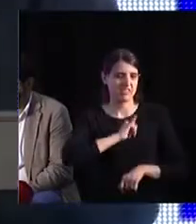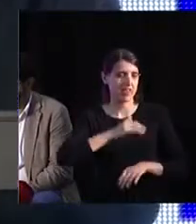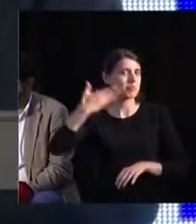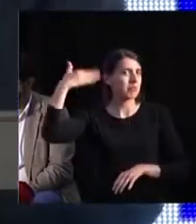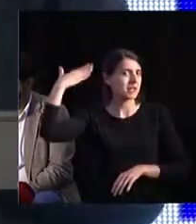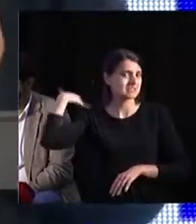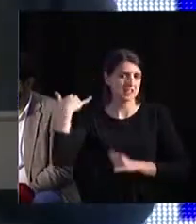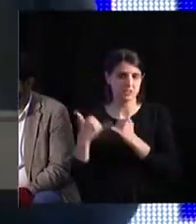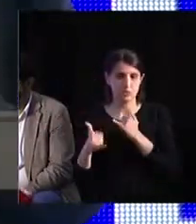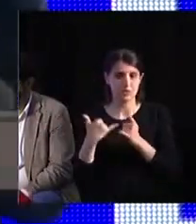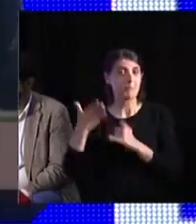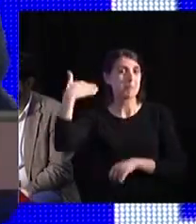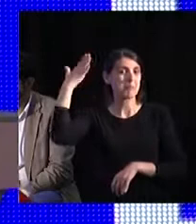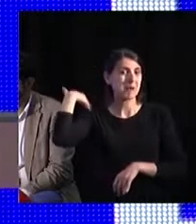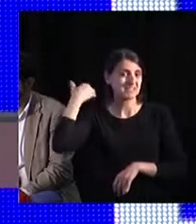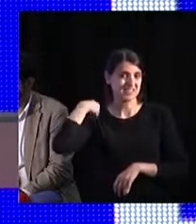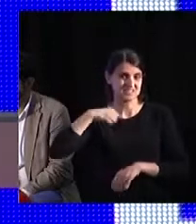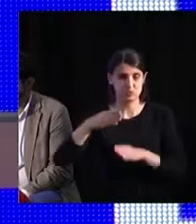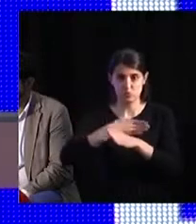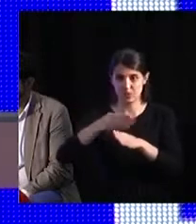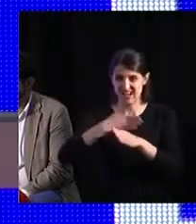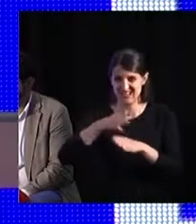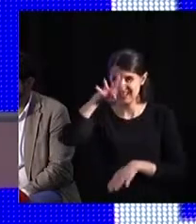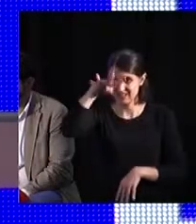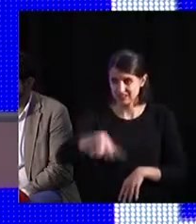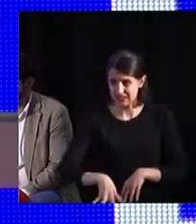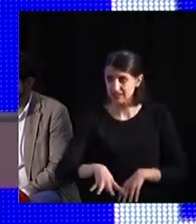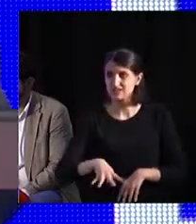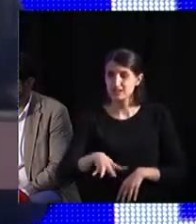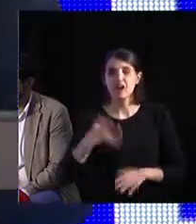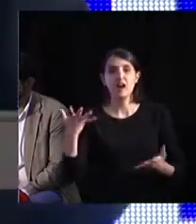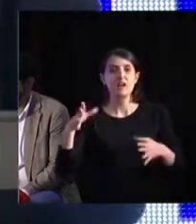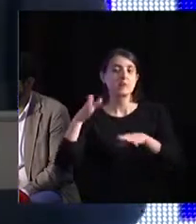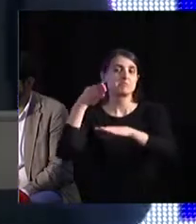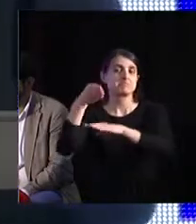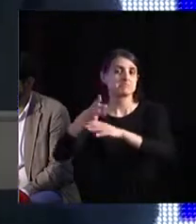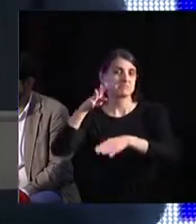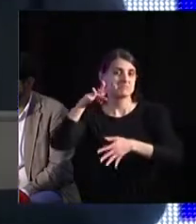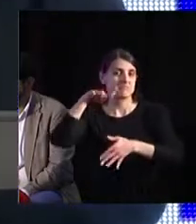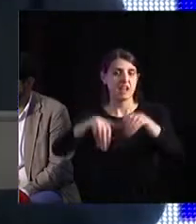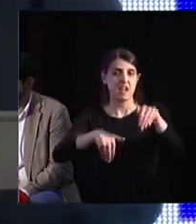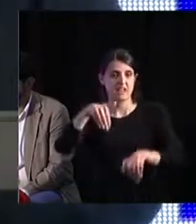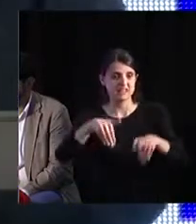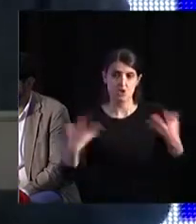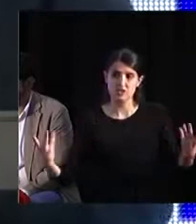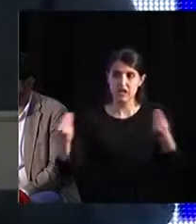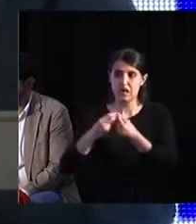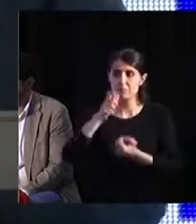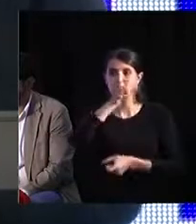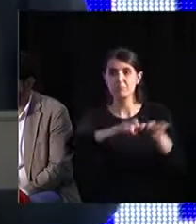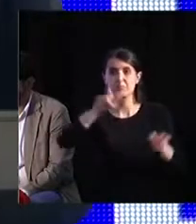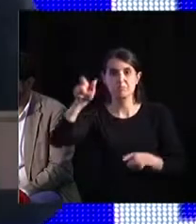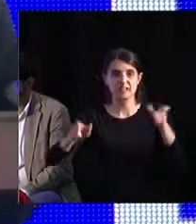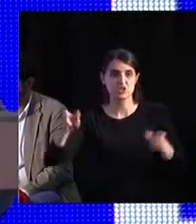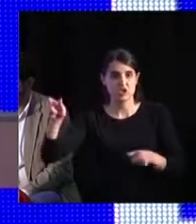passat socialista i catalanista, que no vagin a les eleccions amb aquells que menyspreen els drets del